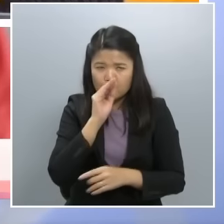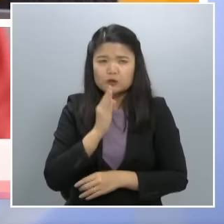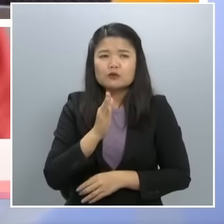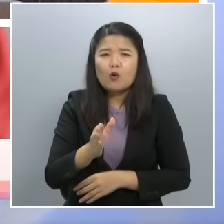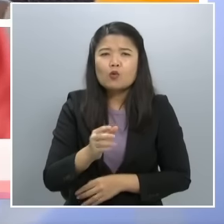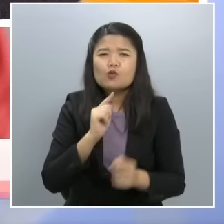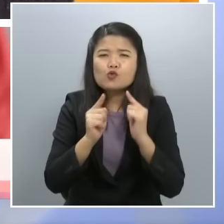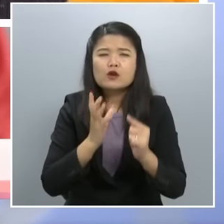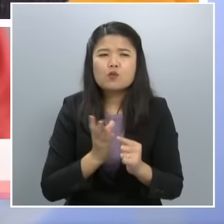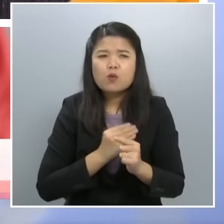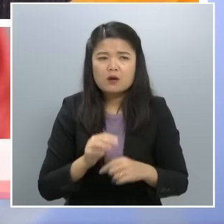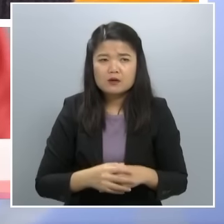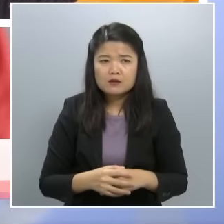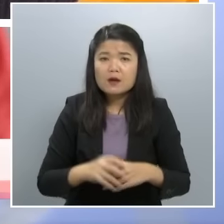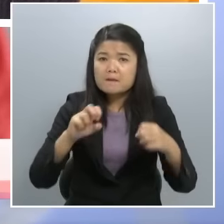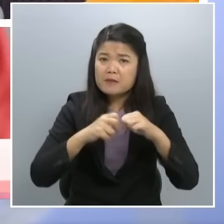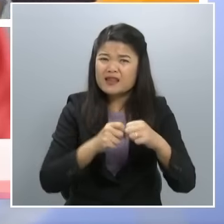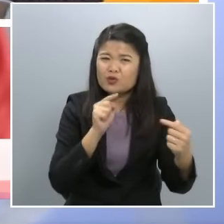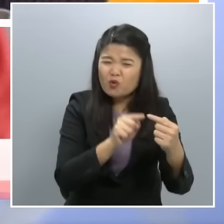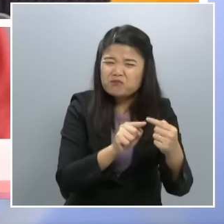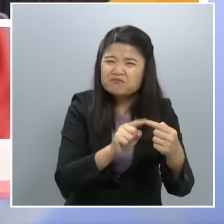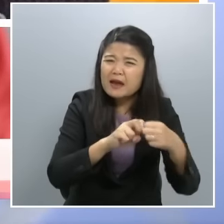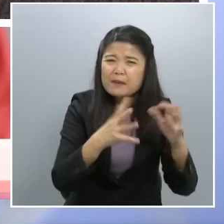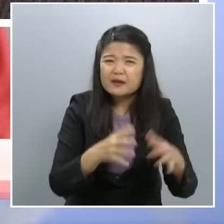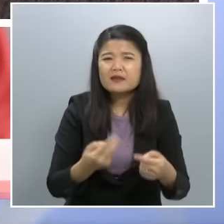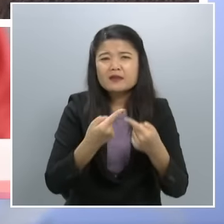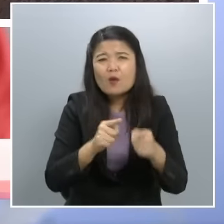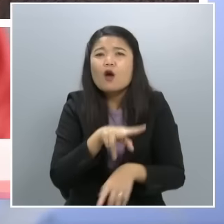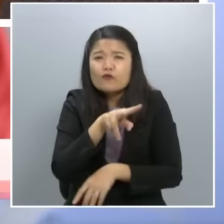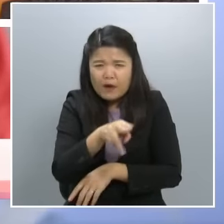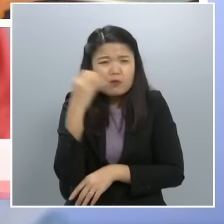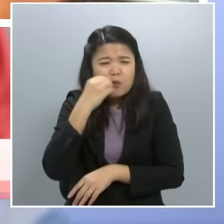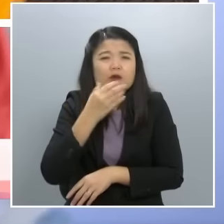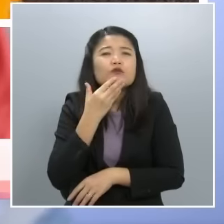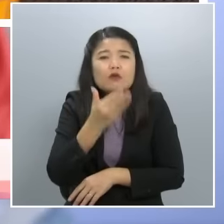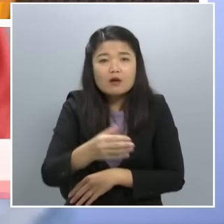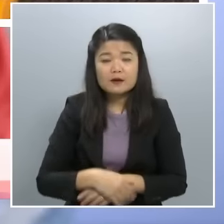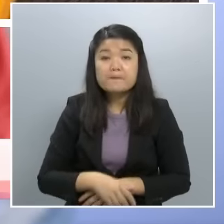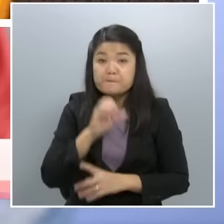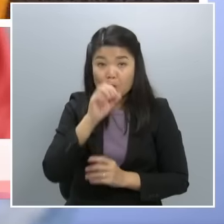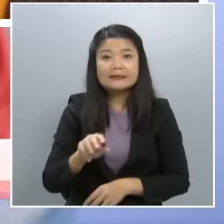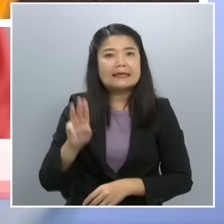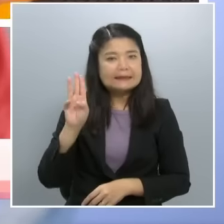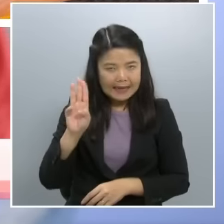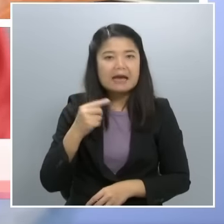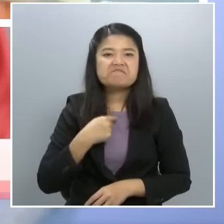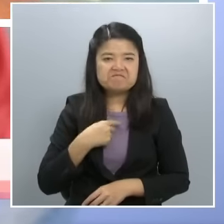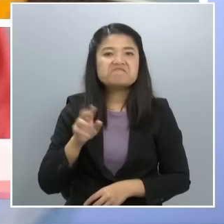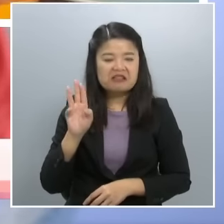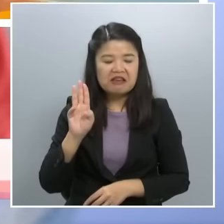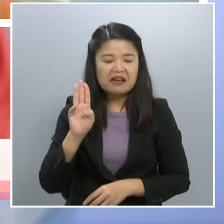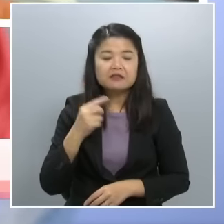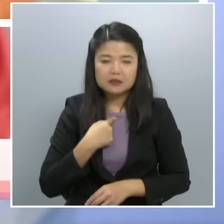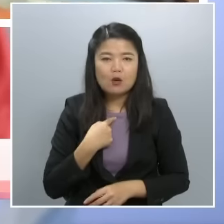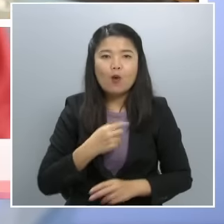ได้มีปัญหาอะไรกับพี่ชายนะแต่ว่าแฟนพี่ชายนี่ตลอดเลย พี่ชายสัญญาว่าถ้าพี่ชายสัญญาพี่ชายจะคุ